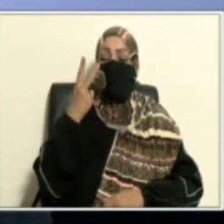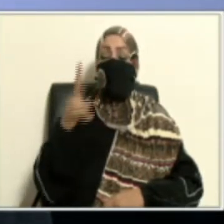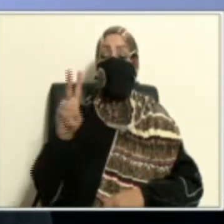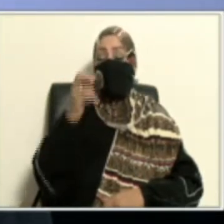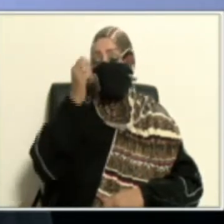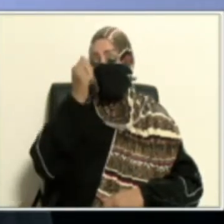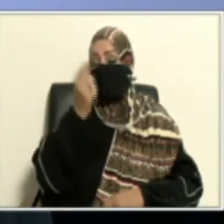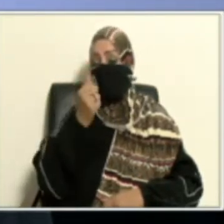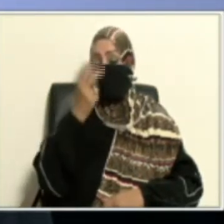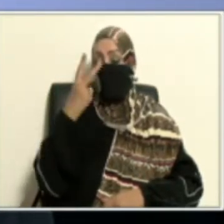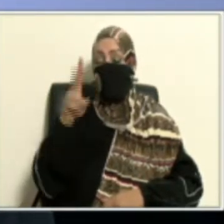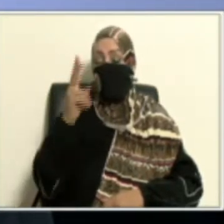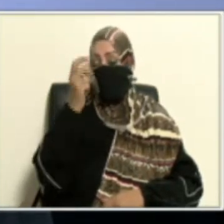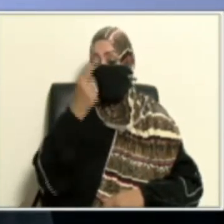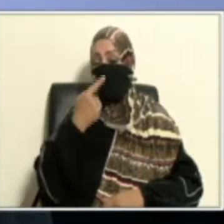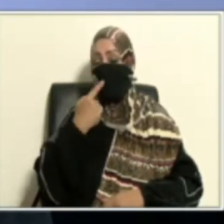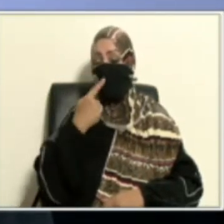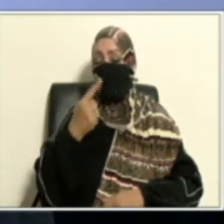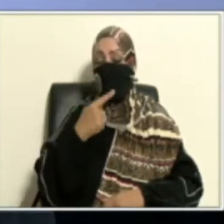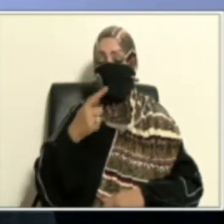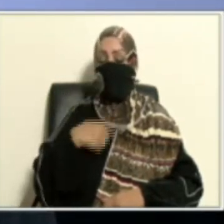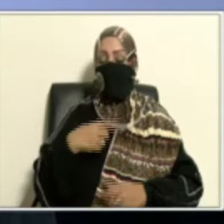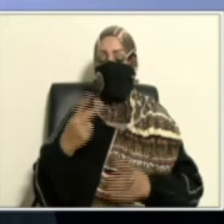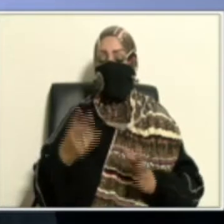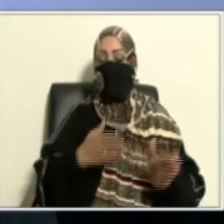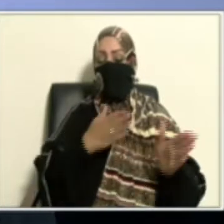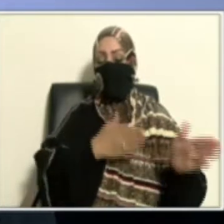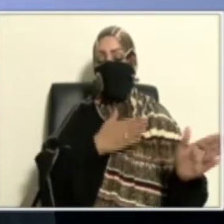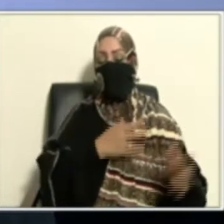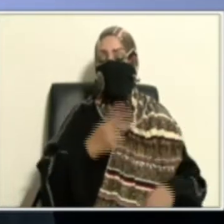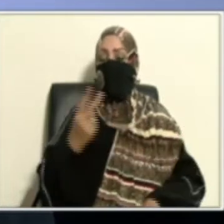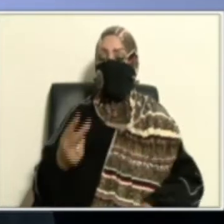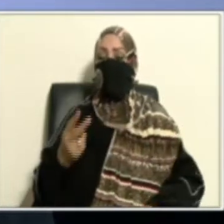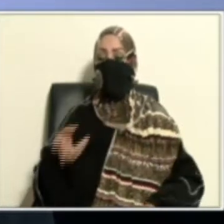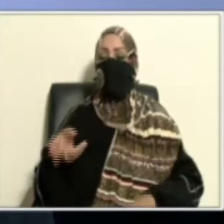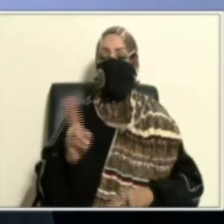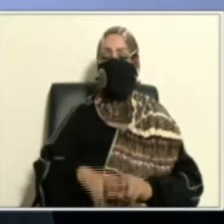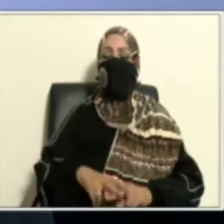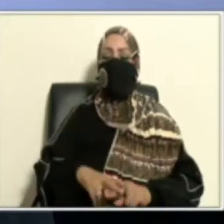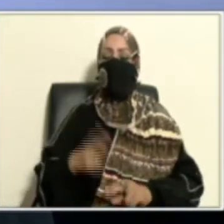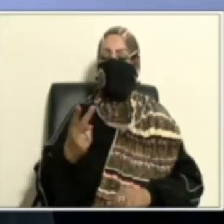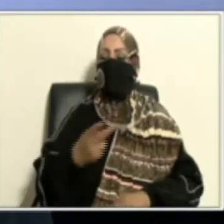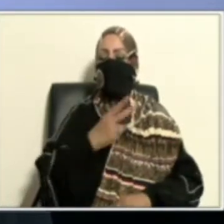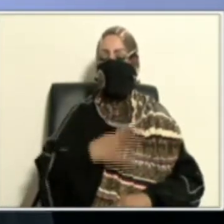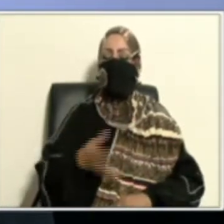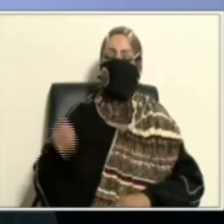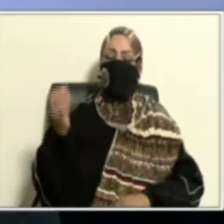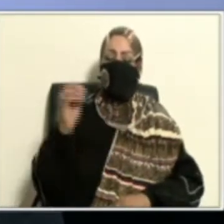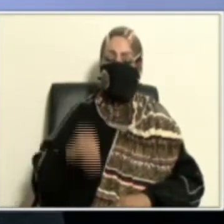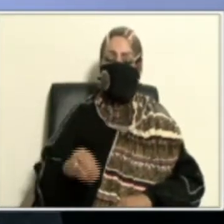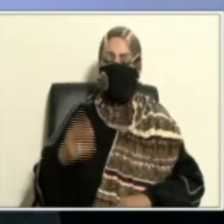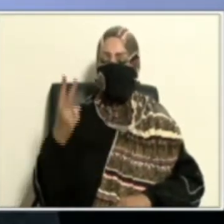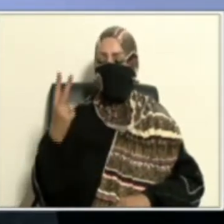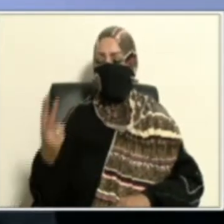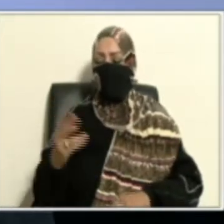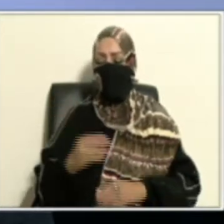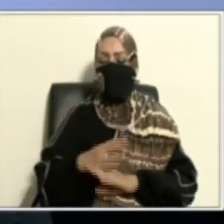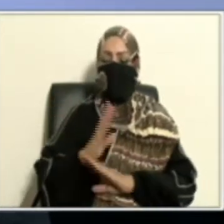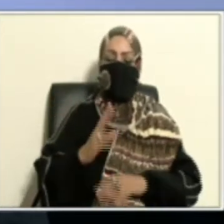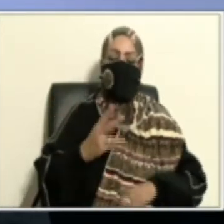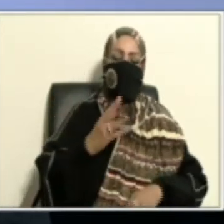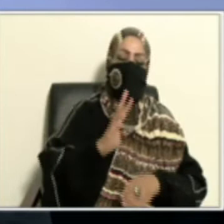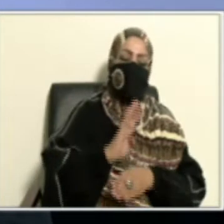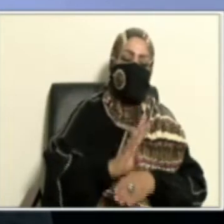فوائد اللي فاتتني، صلوات اللي فاتتني. باي تسمع الإجابة ونسبقك أنت الأول بإذن الله تعالى بعد السؤال هذا اللي احنا فيه.